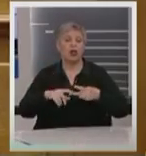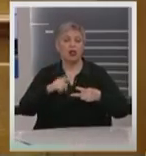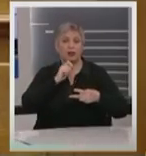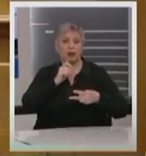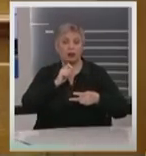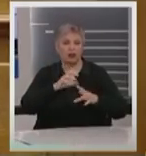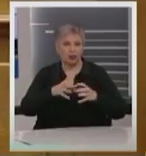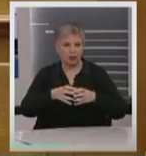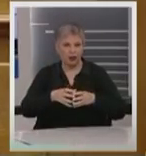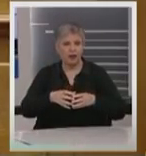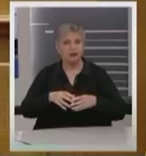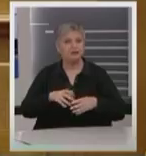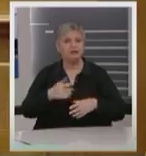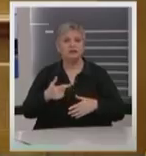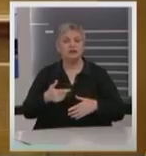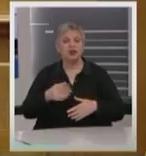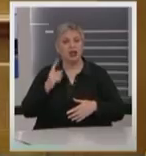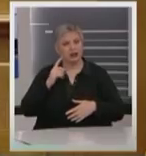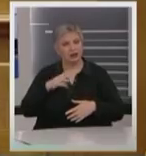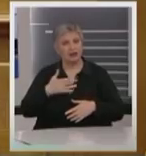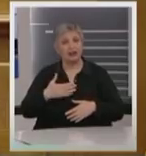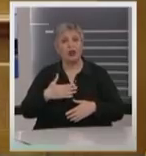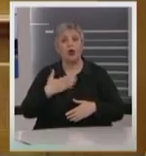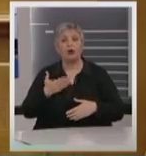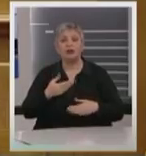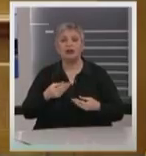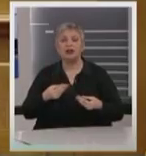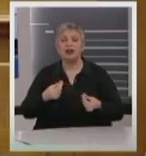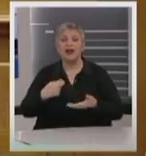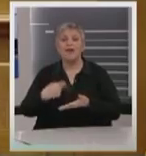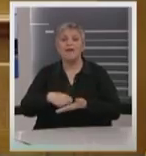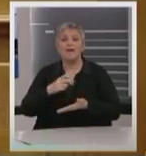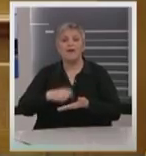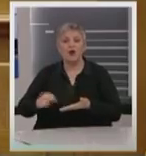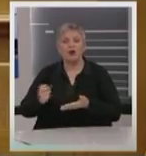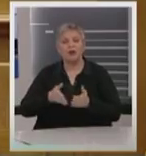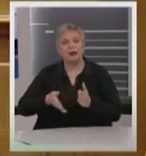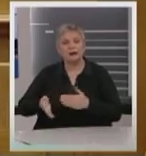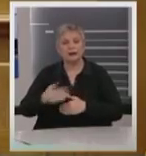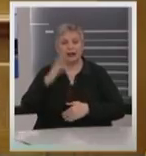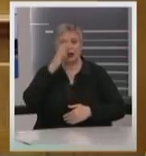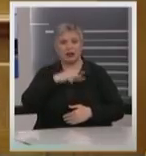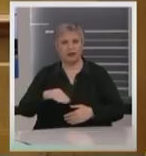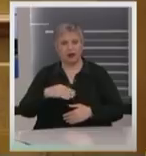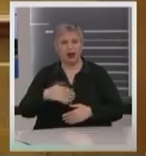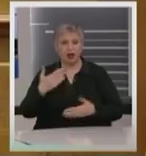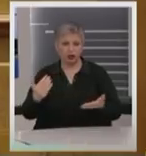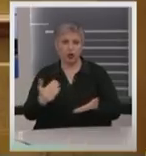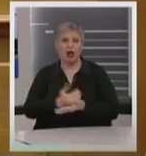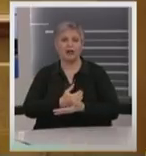έμεσοι φόροι είναι οι πιο άδικοι, διότι επιβαρύνουν δυσανάλογα τους